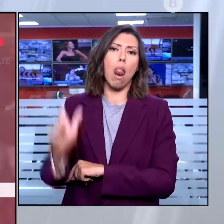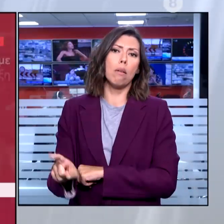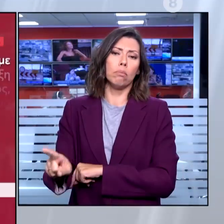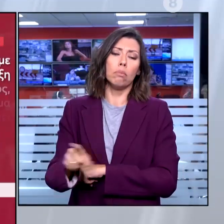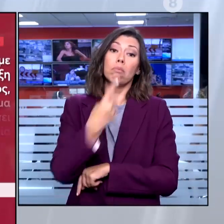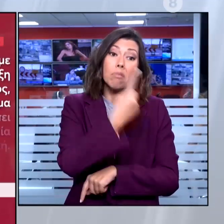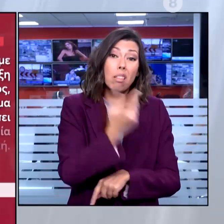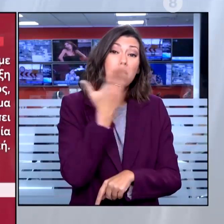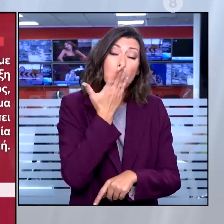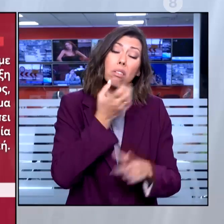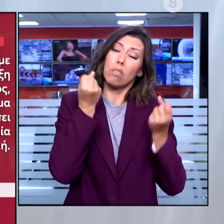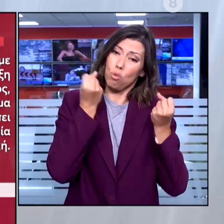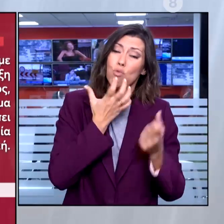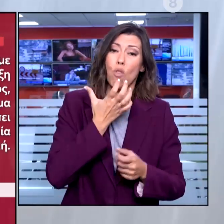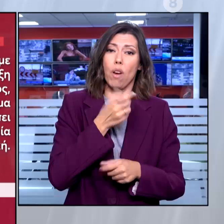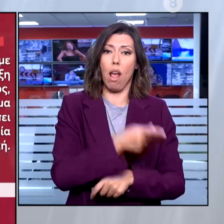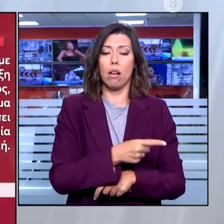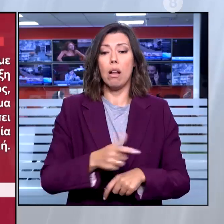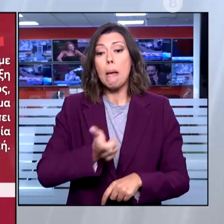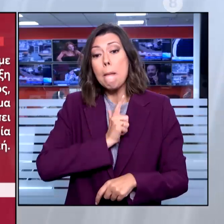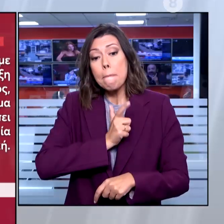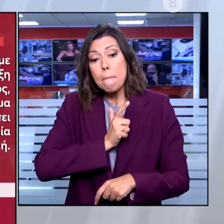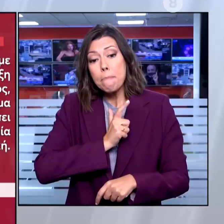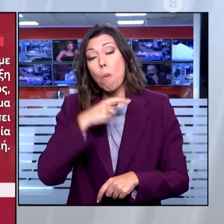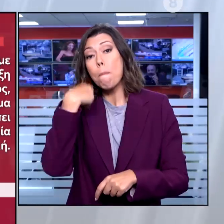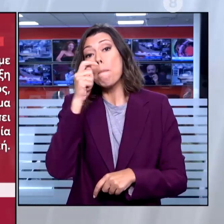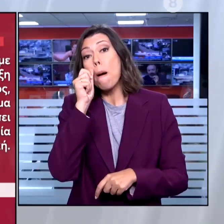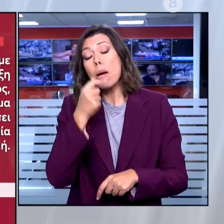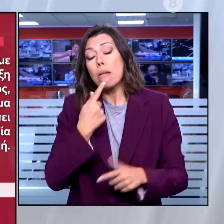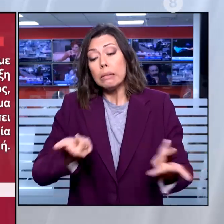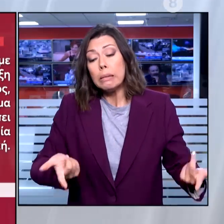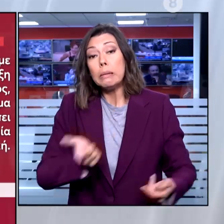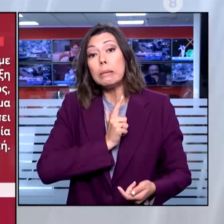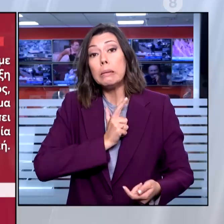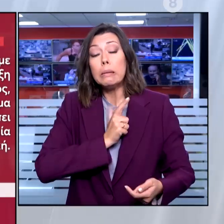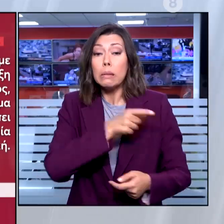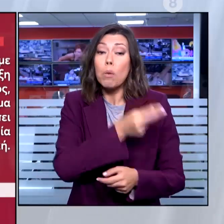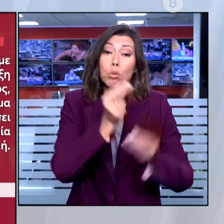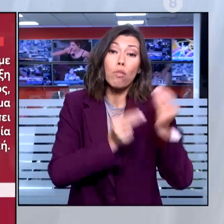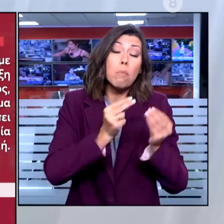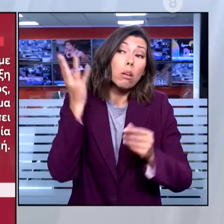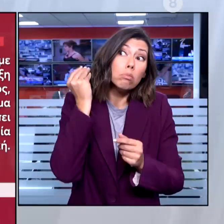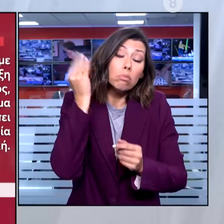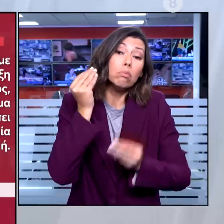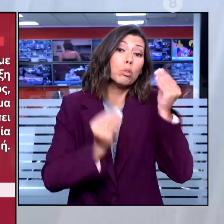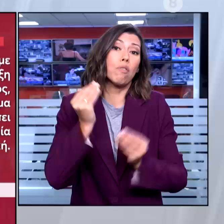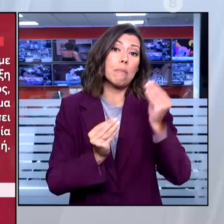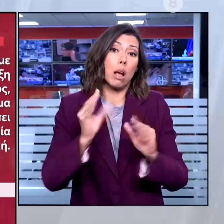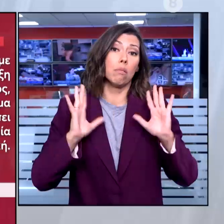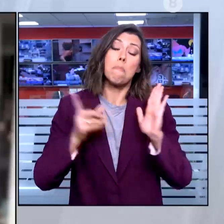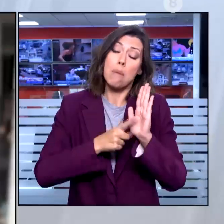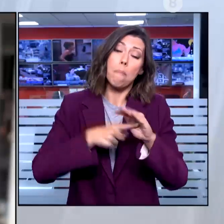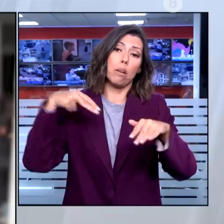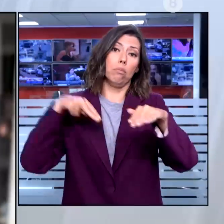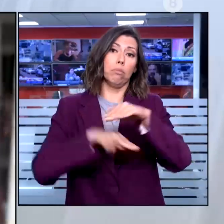Το θέμα είναι να δούμε το ποια θα είναι η εξέλιξη του χτυπήματος. Η ακοή του έχει ένα θέμα και γι' αυτό θα πρέπει να κάνει και μια